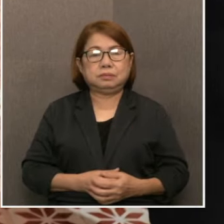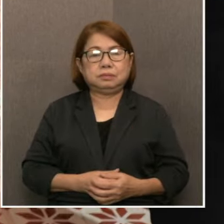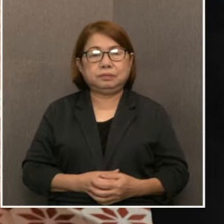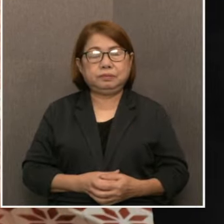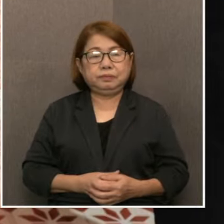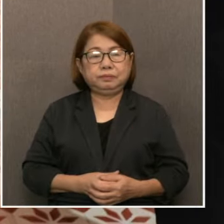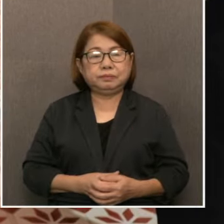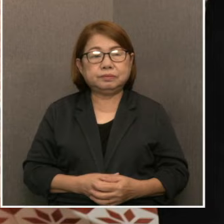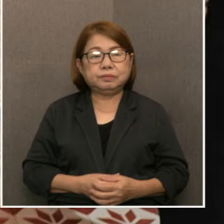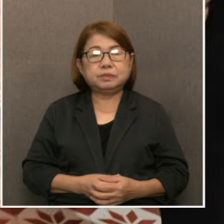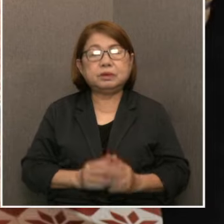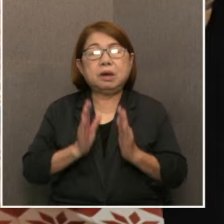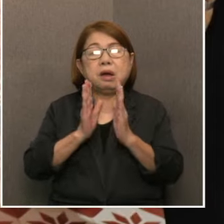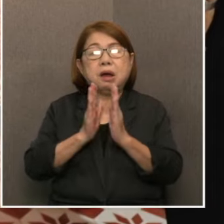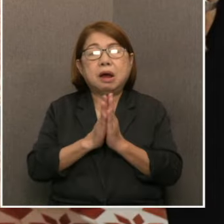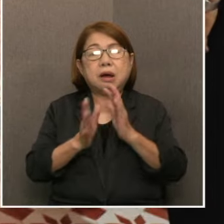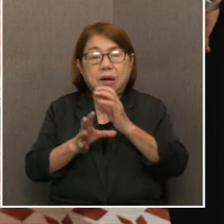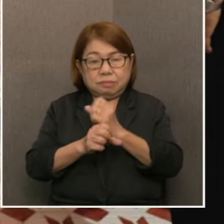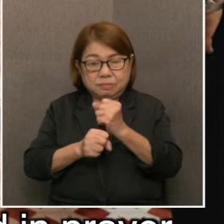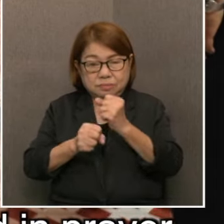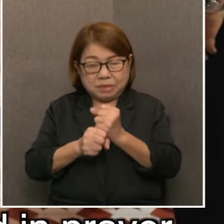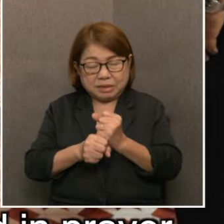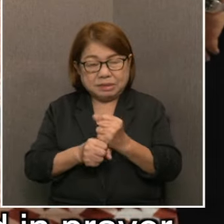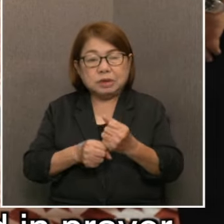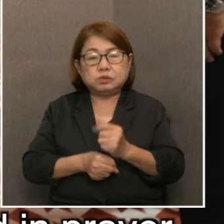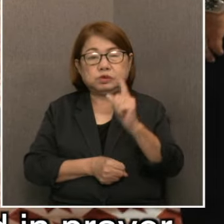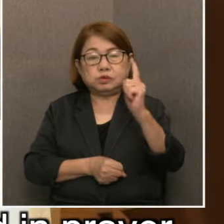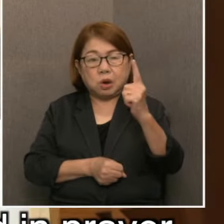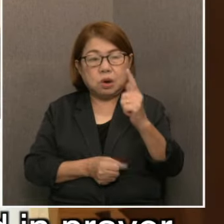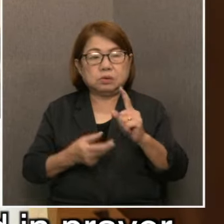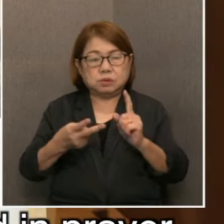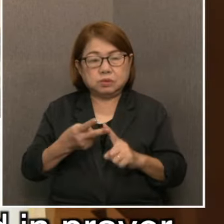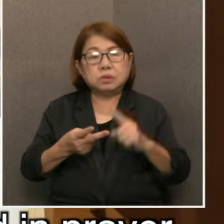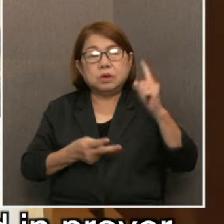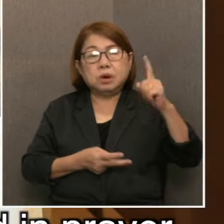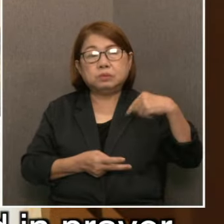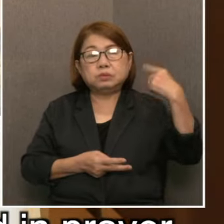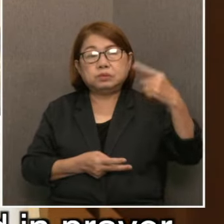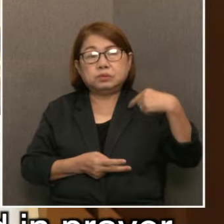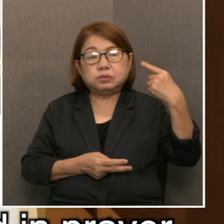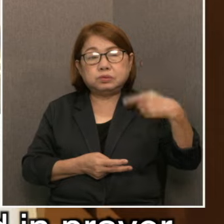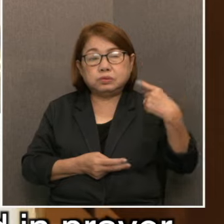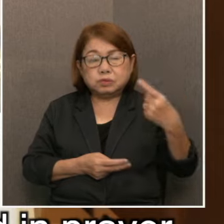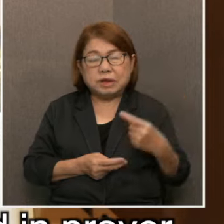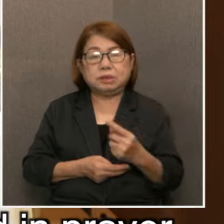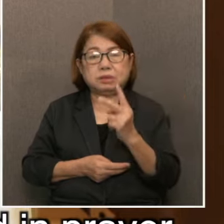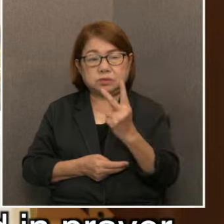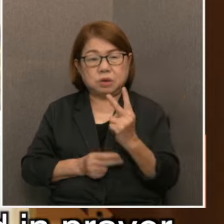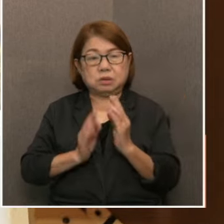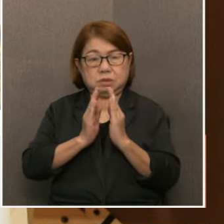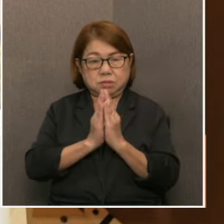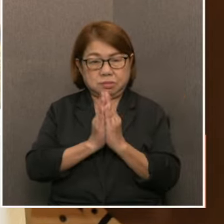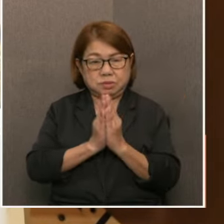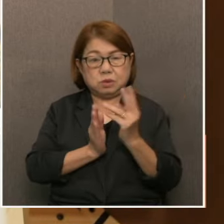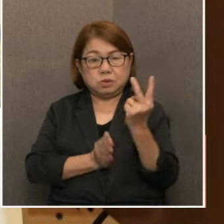ประติมากรรมสำริดรูปพระศิวะหรือโกลเด้นบอยและประติมากรรมรูปสตรีพนมมือเดินทางมาถึงพิพิธภัณฑสถานแห่งชาติพระนครแ